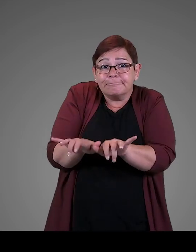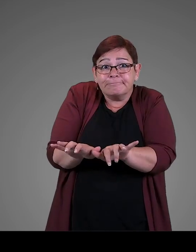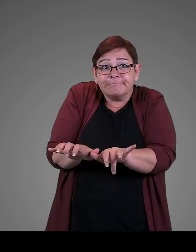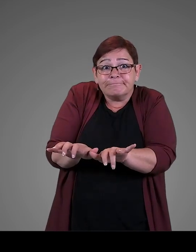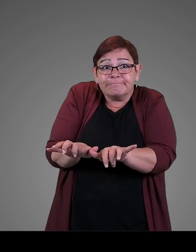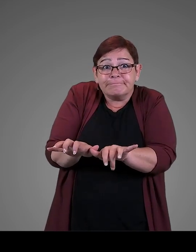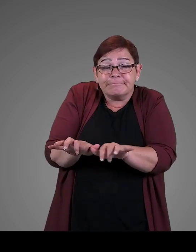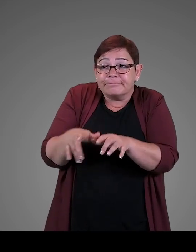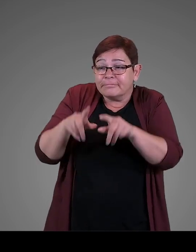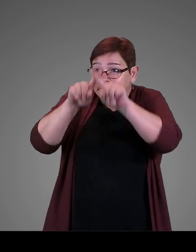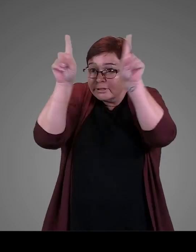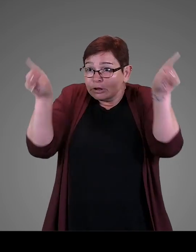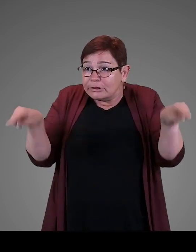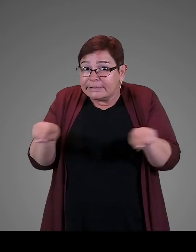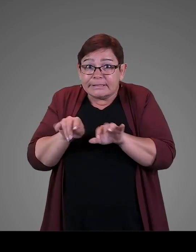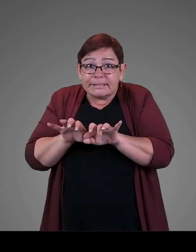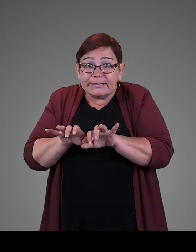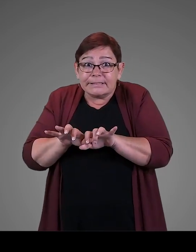rappellent pourquoi on le fait,